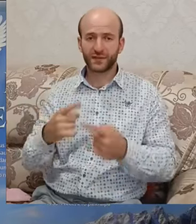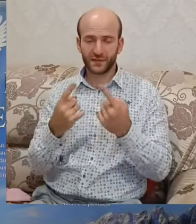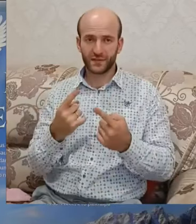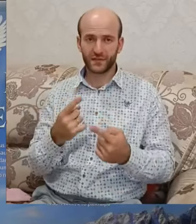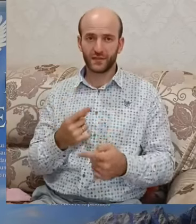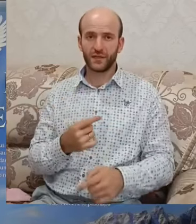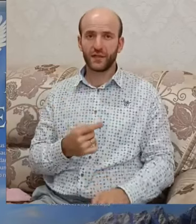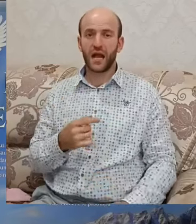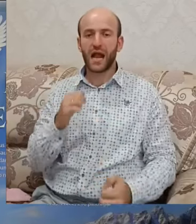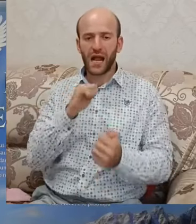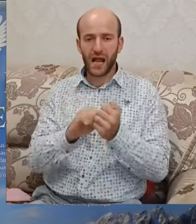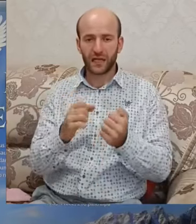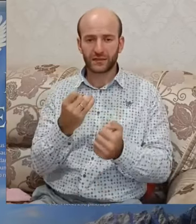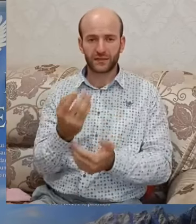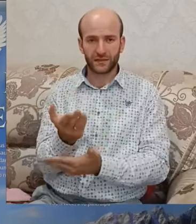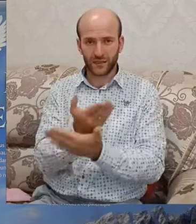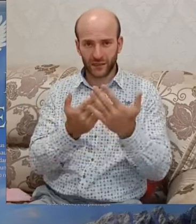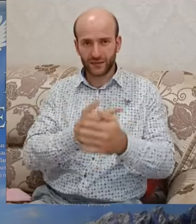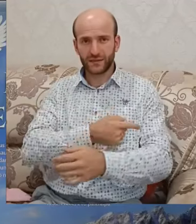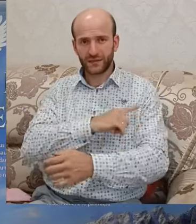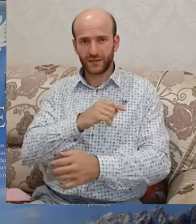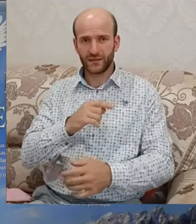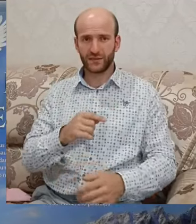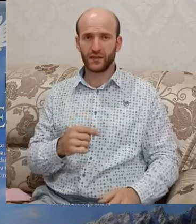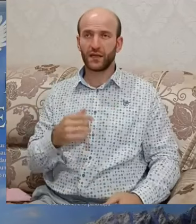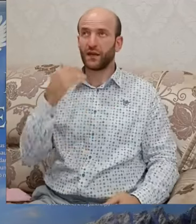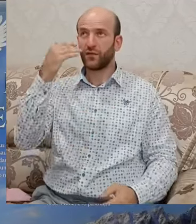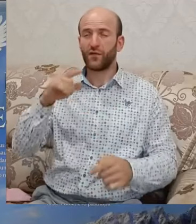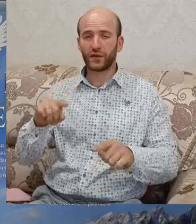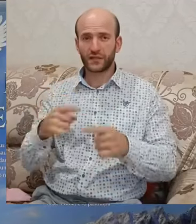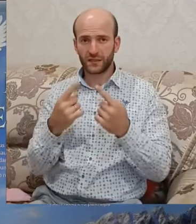Kiekvienas iš mūsų. Jeigu aš pamiršiu vertėją,